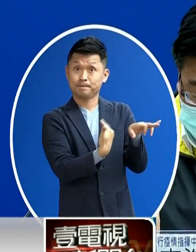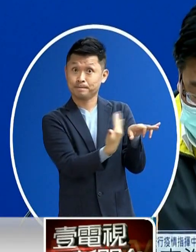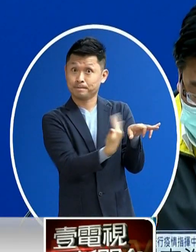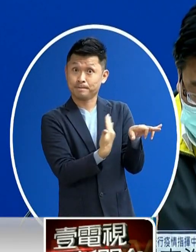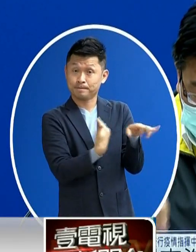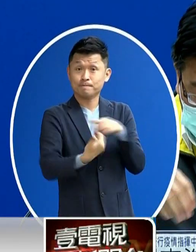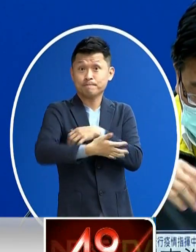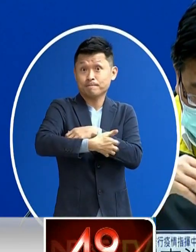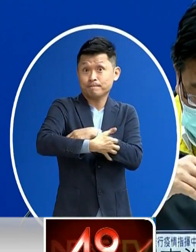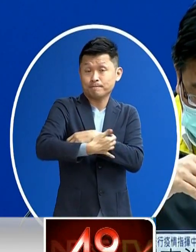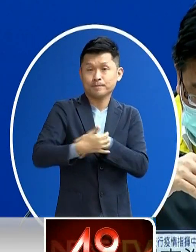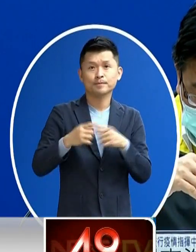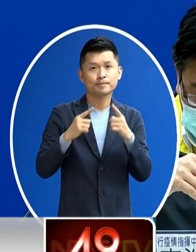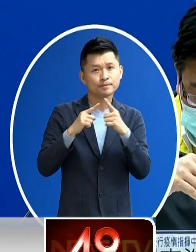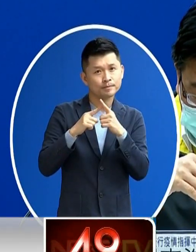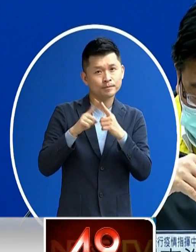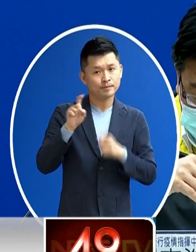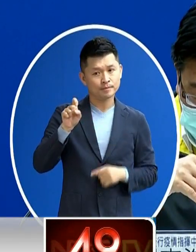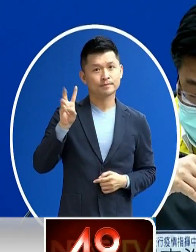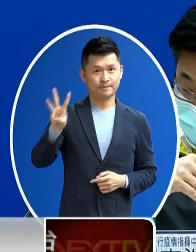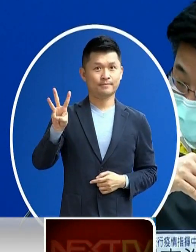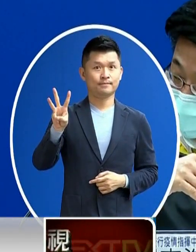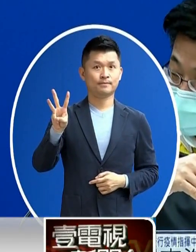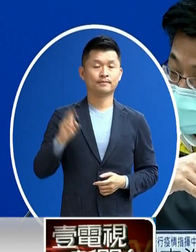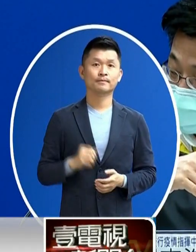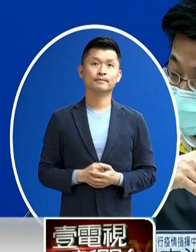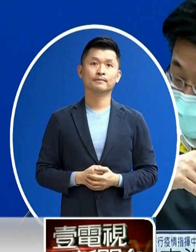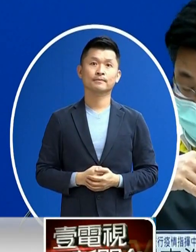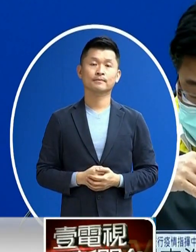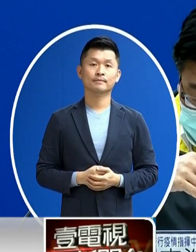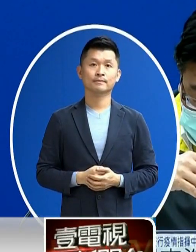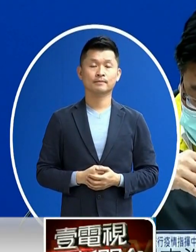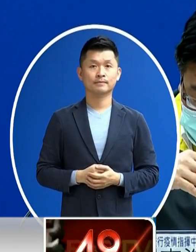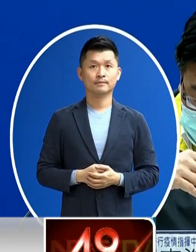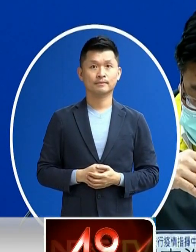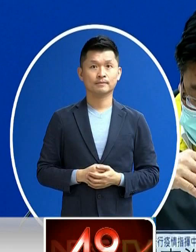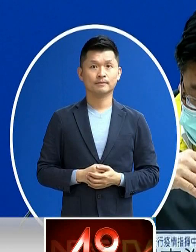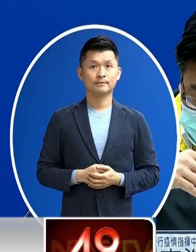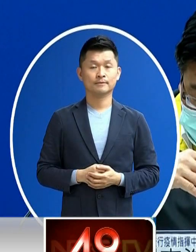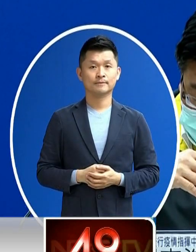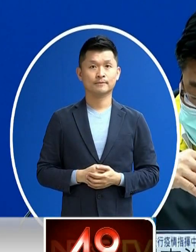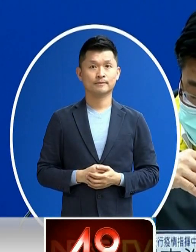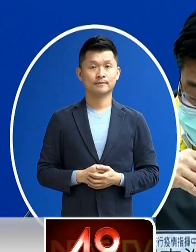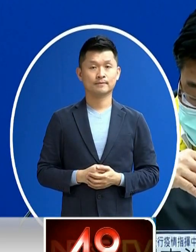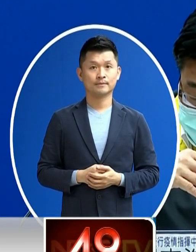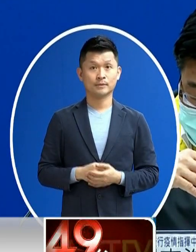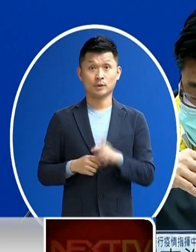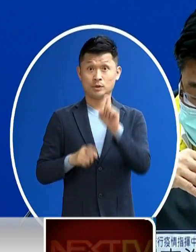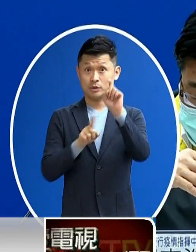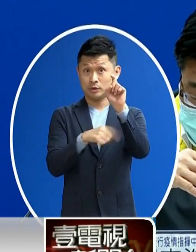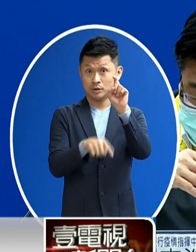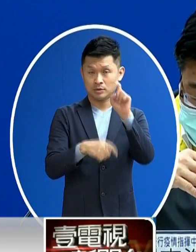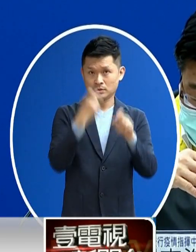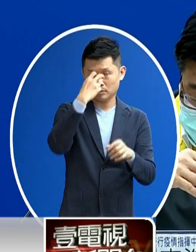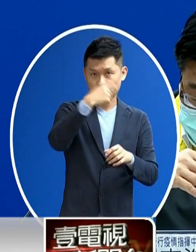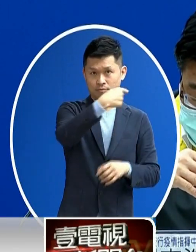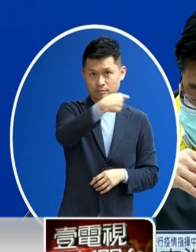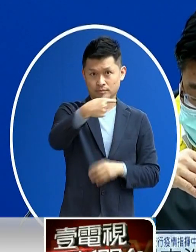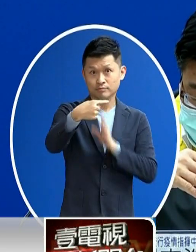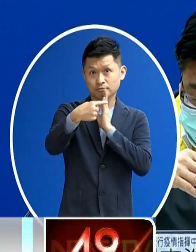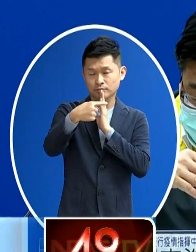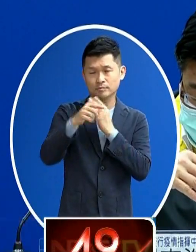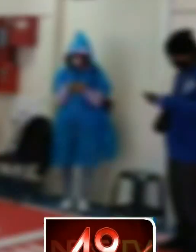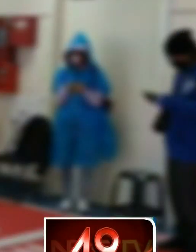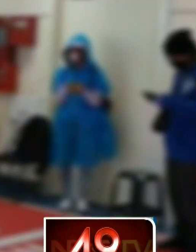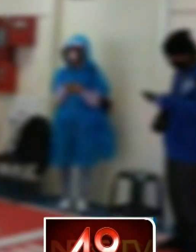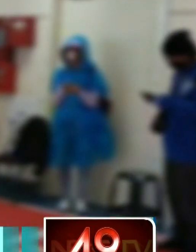外这个13位哈，是其中有10位已经采检阴性， 幸好在边